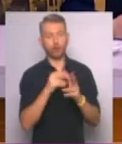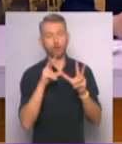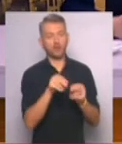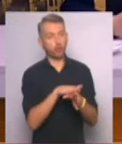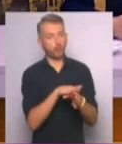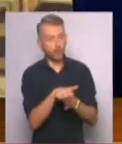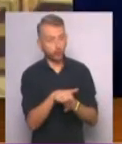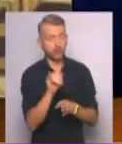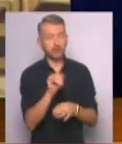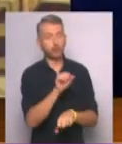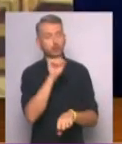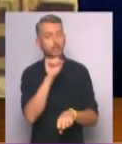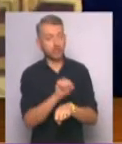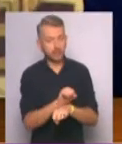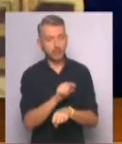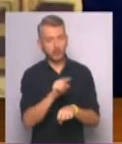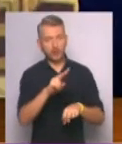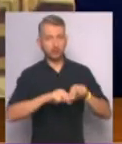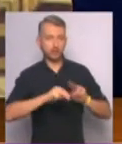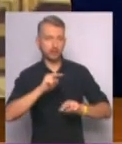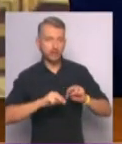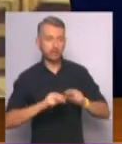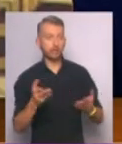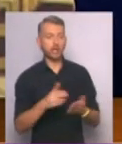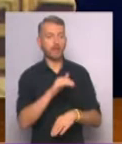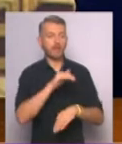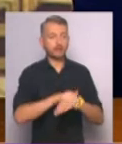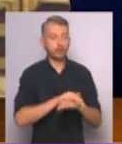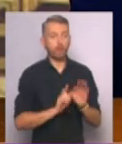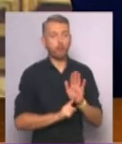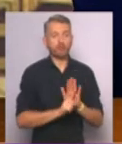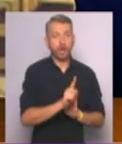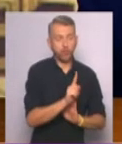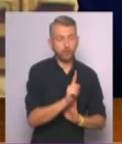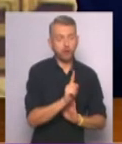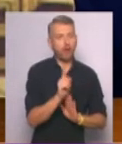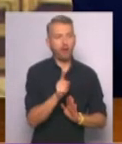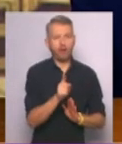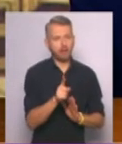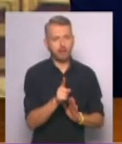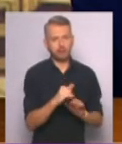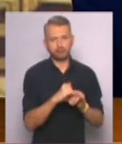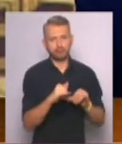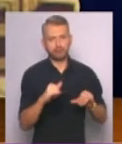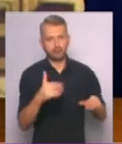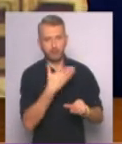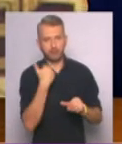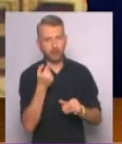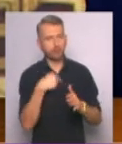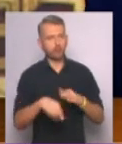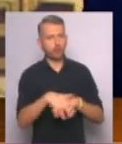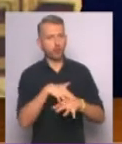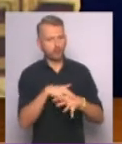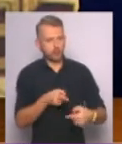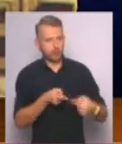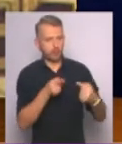виконати і зупинити це будівництво, яке фактично почалось, але далеко не просунулось через стійкий спротив громади.